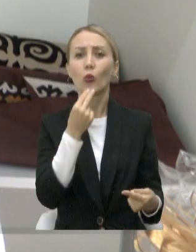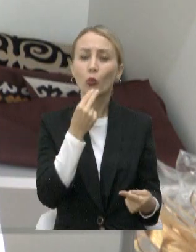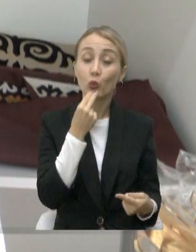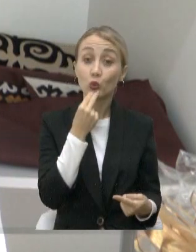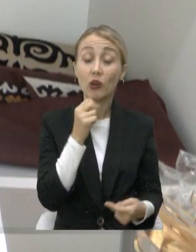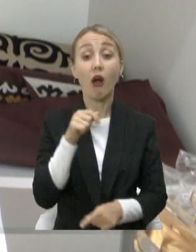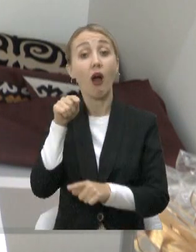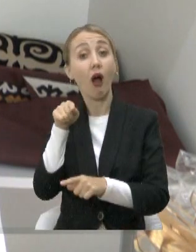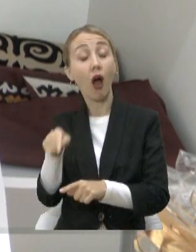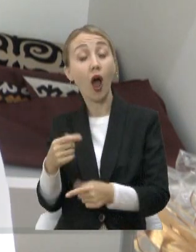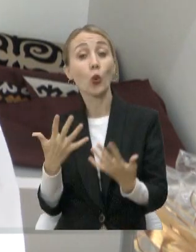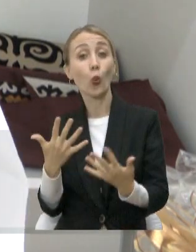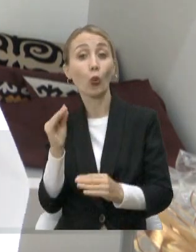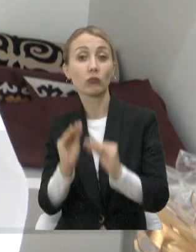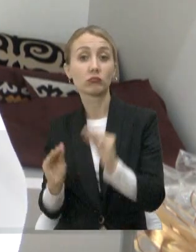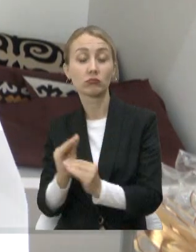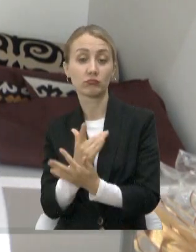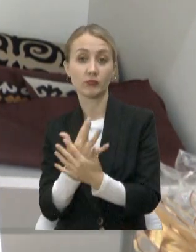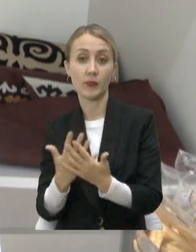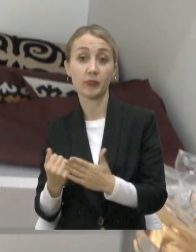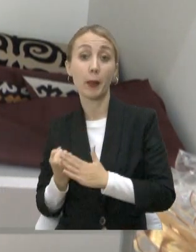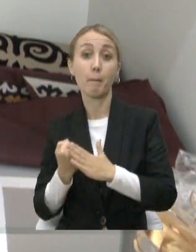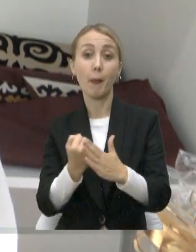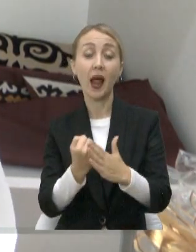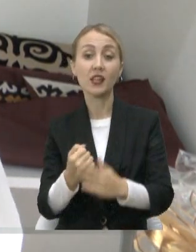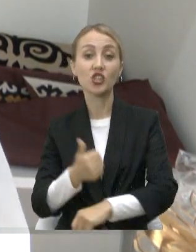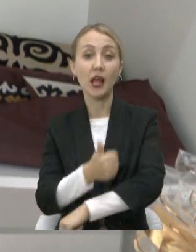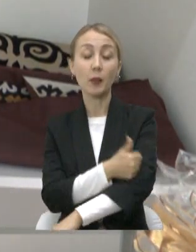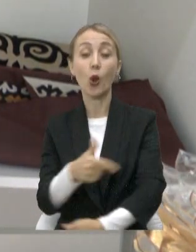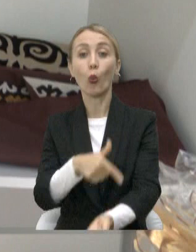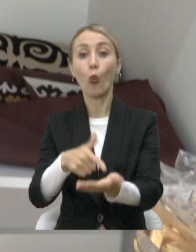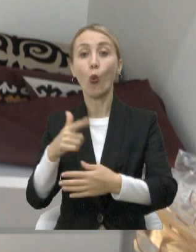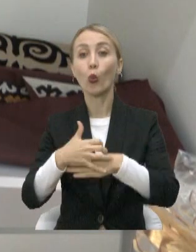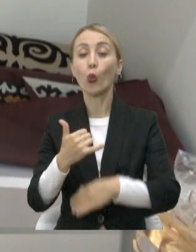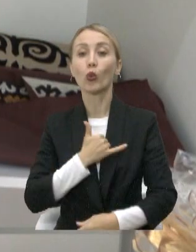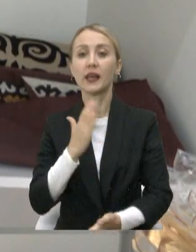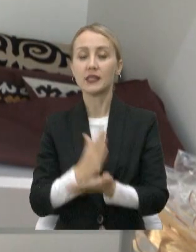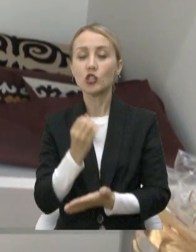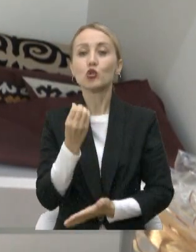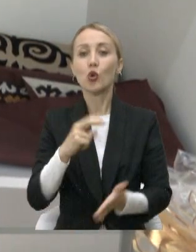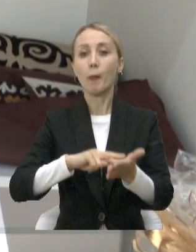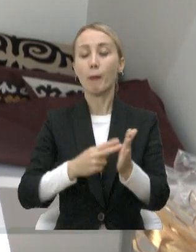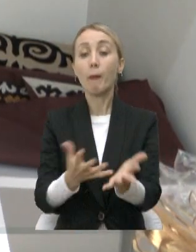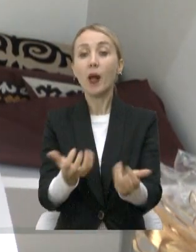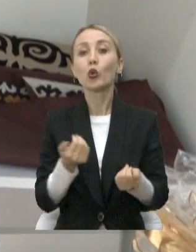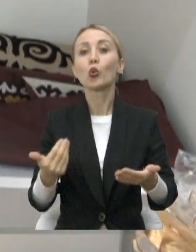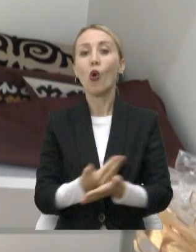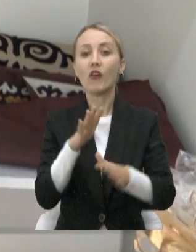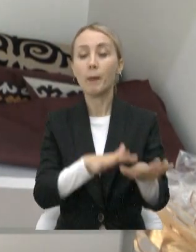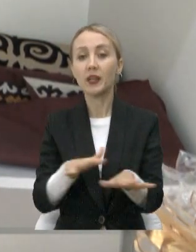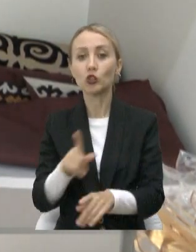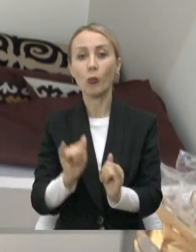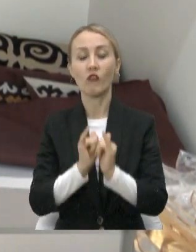павильоне продают поделки ручной работы при поддержке администрации города кокши У нас есть ещё планы получим новые места чтобы